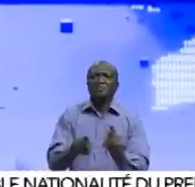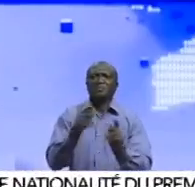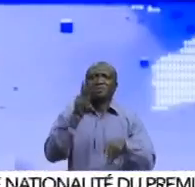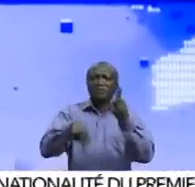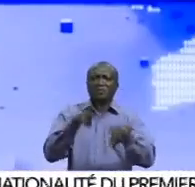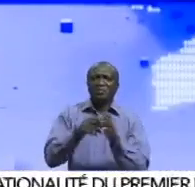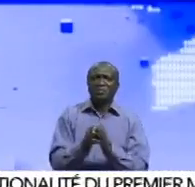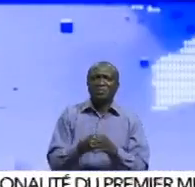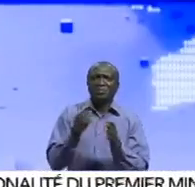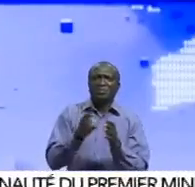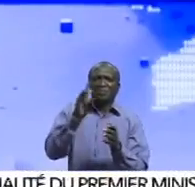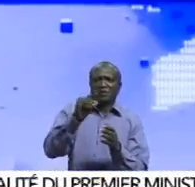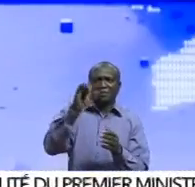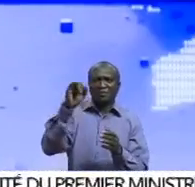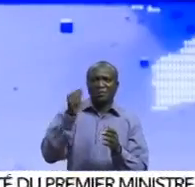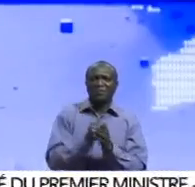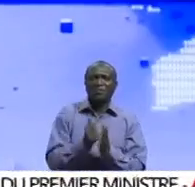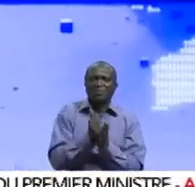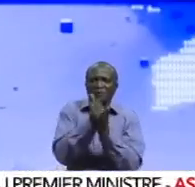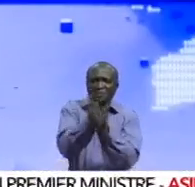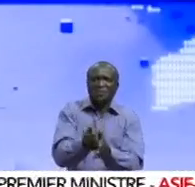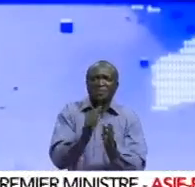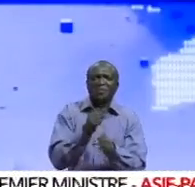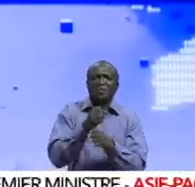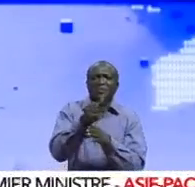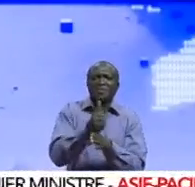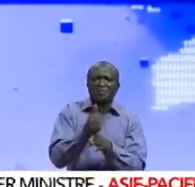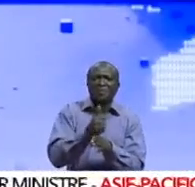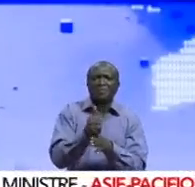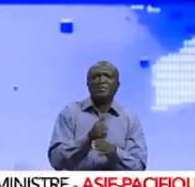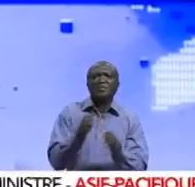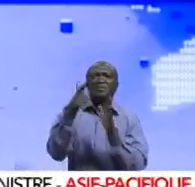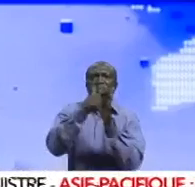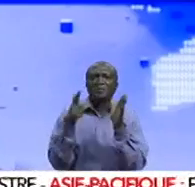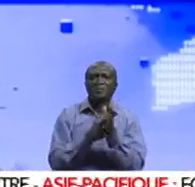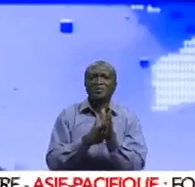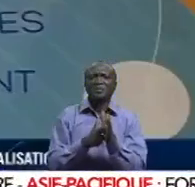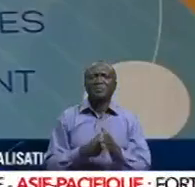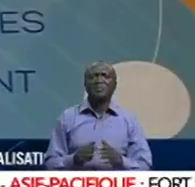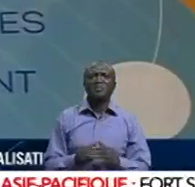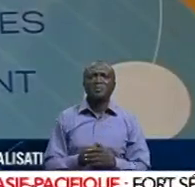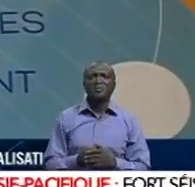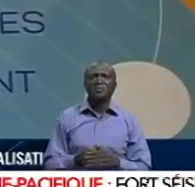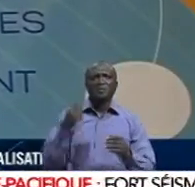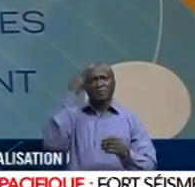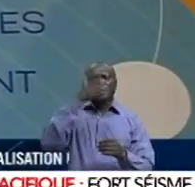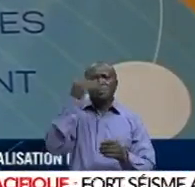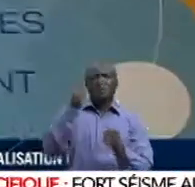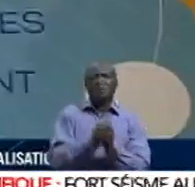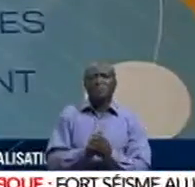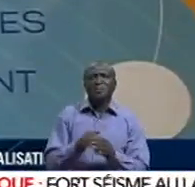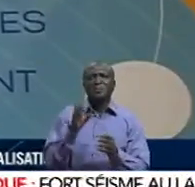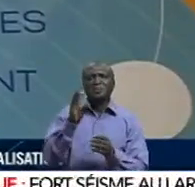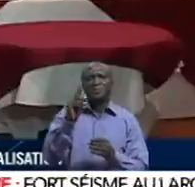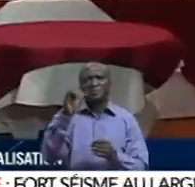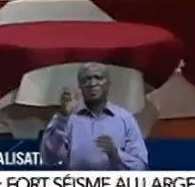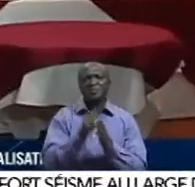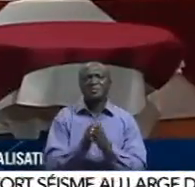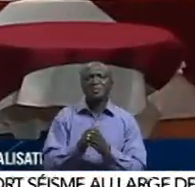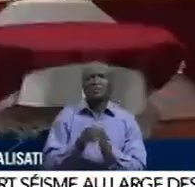la définition des politiques publiques et à l'application des lois Fatou bintouag nous en dit plus pour mieux maîtriser la dividende